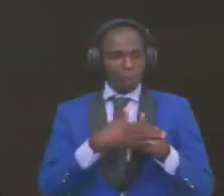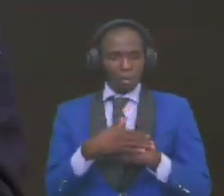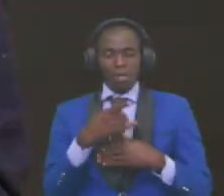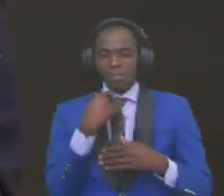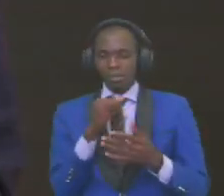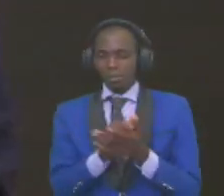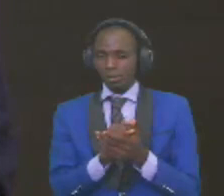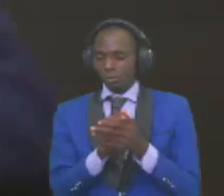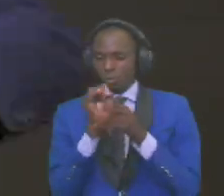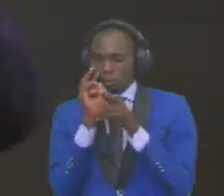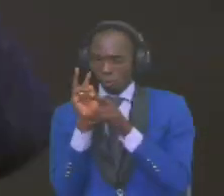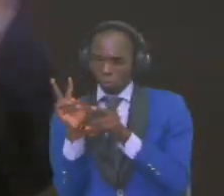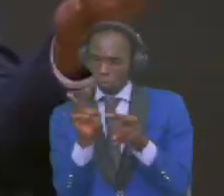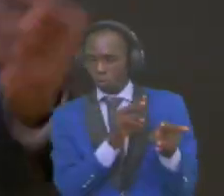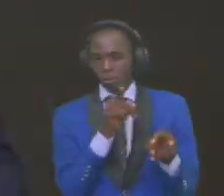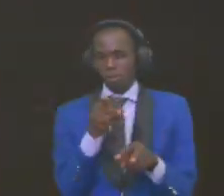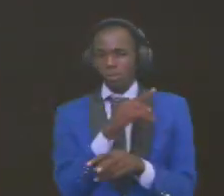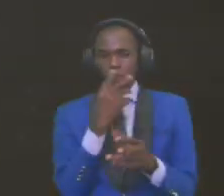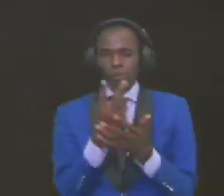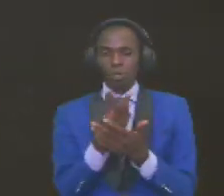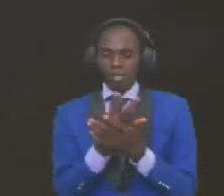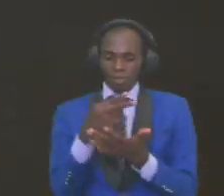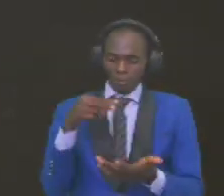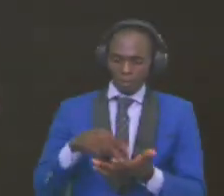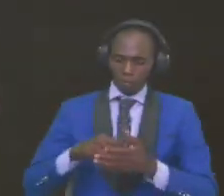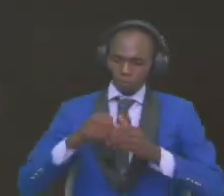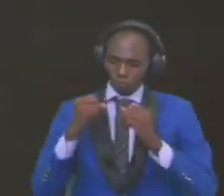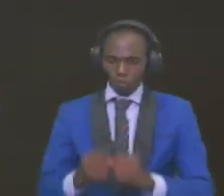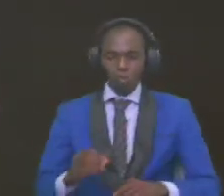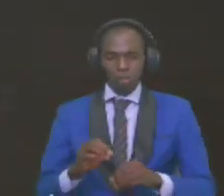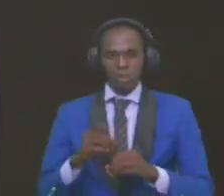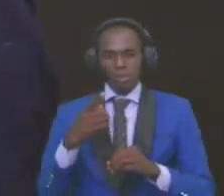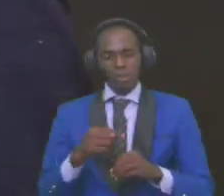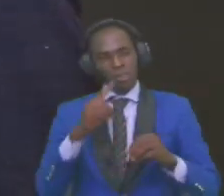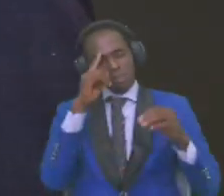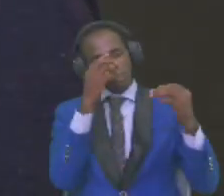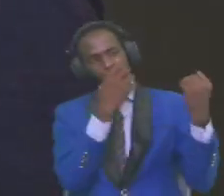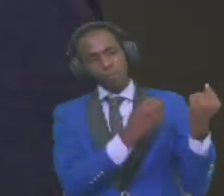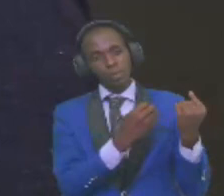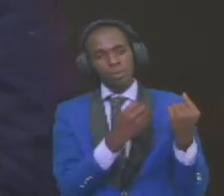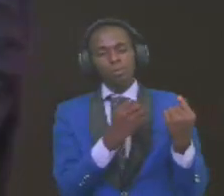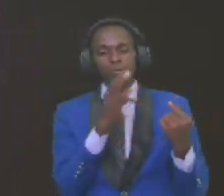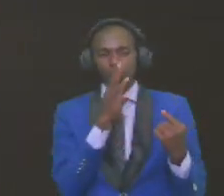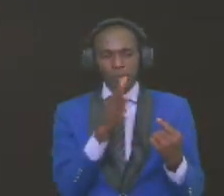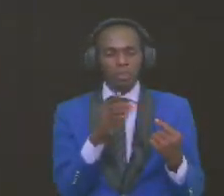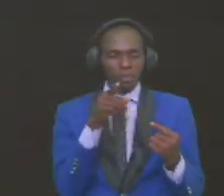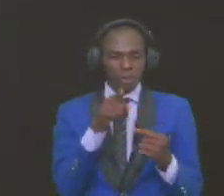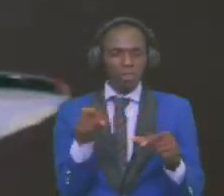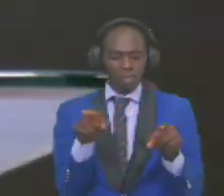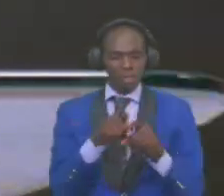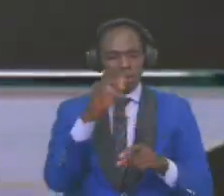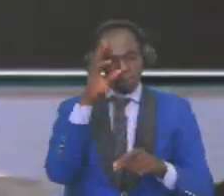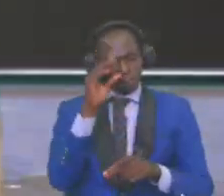seigneur que dit veille et demeurent fermes dans la foi choix des hommes soit